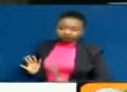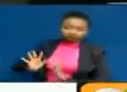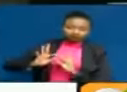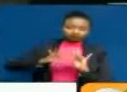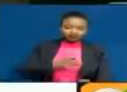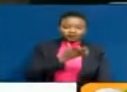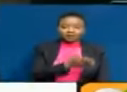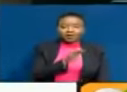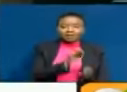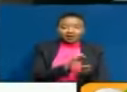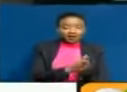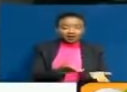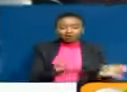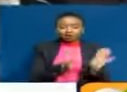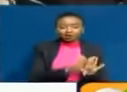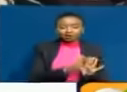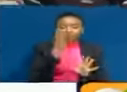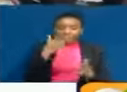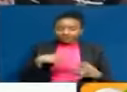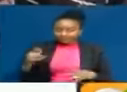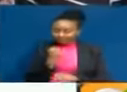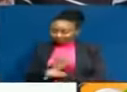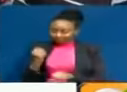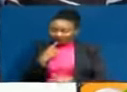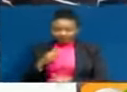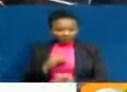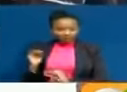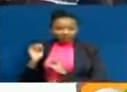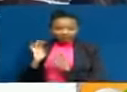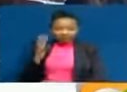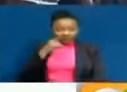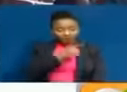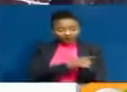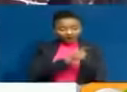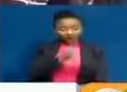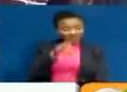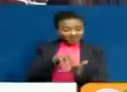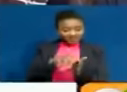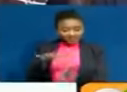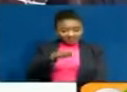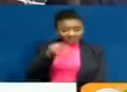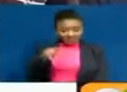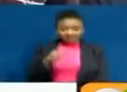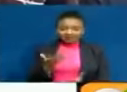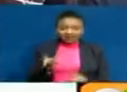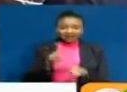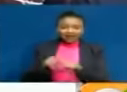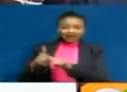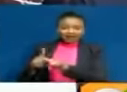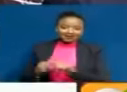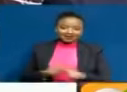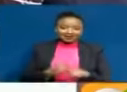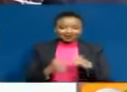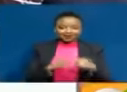iliyoko karibu, wakazi wakisimama kidete kuwa kamwe hawatoondoka kwani wanadai visa hivi katika maeneo haya ya Marikiti na